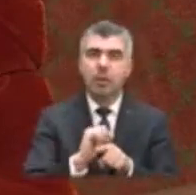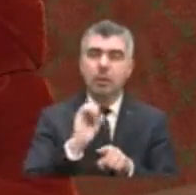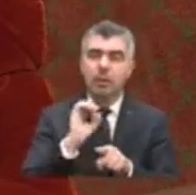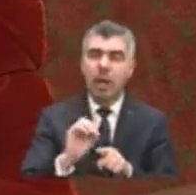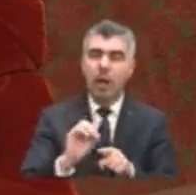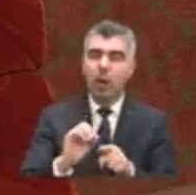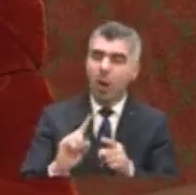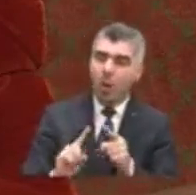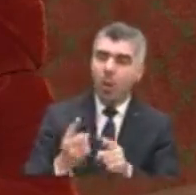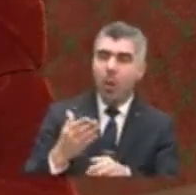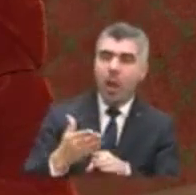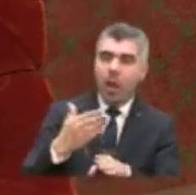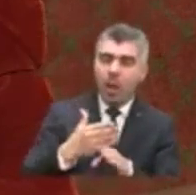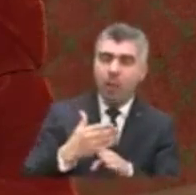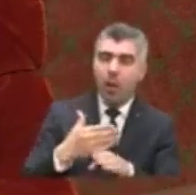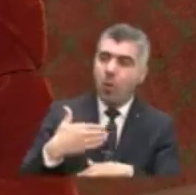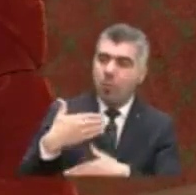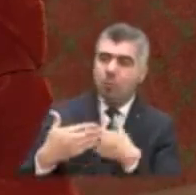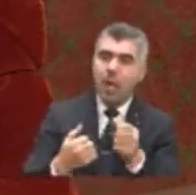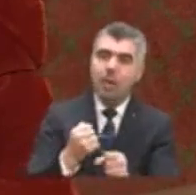ولا المستمر.